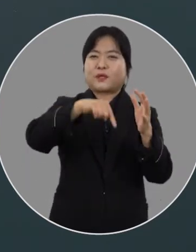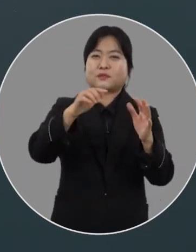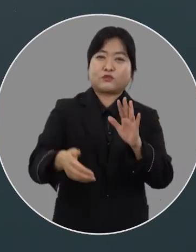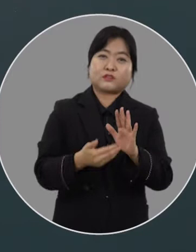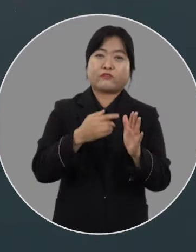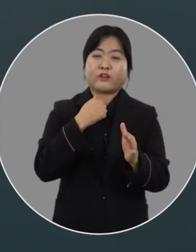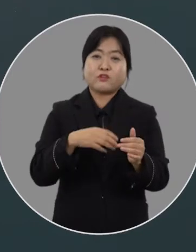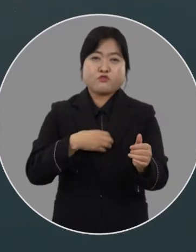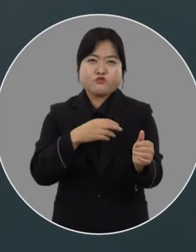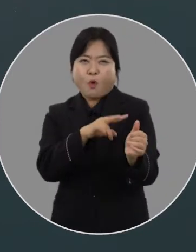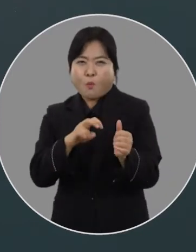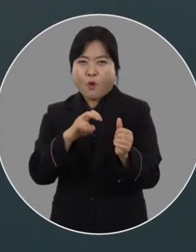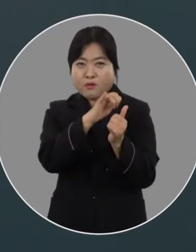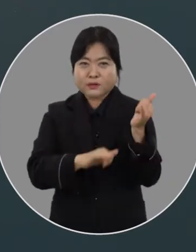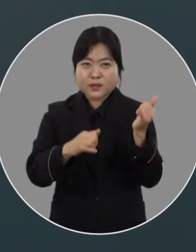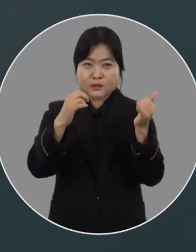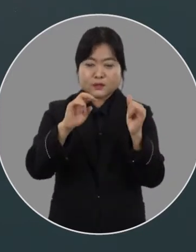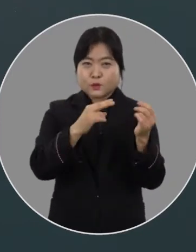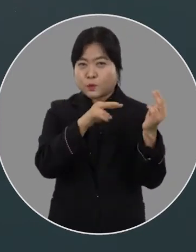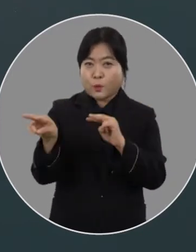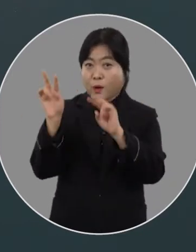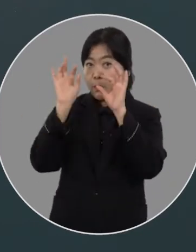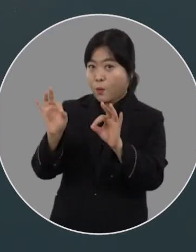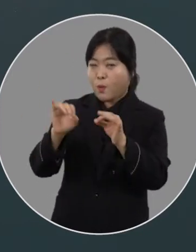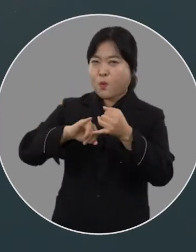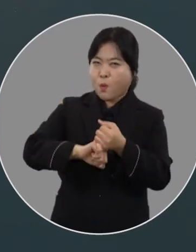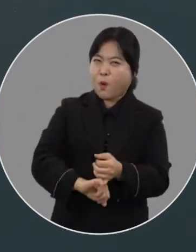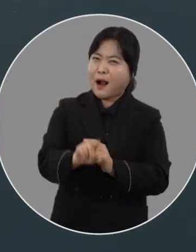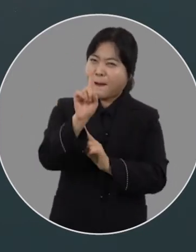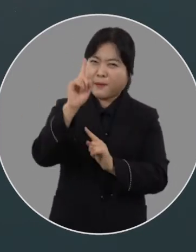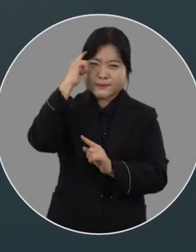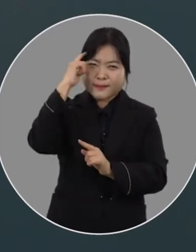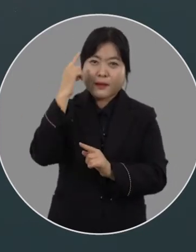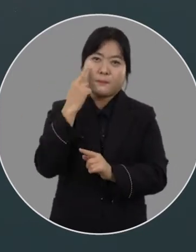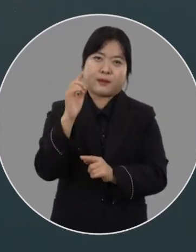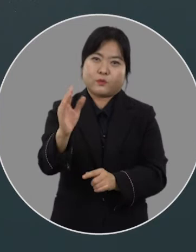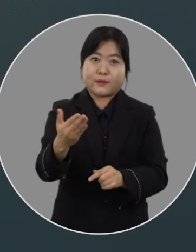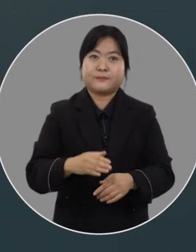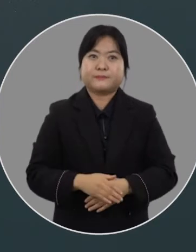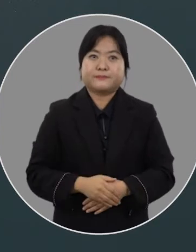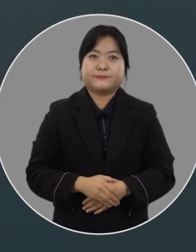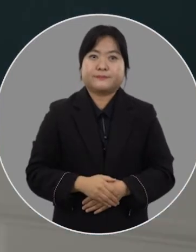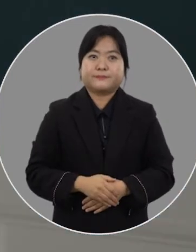이루어졌던 혐오의 역사를 돌아보면서 꼭 한번 생각해 보아야 할 장면이라고 생각합니다.